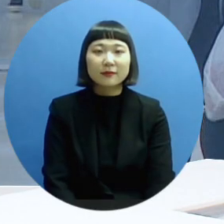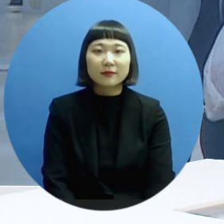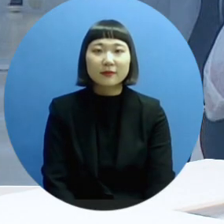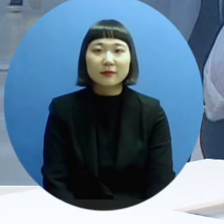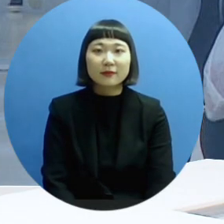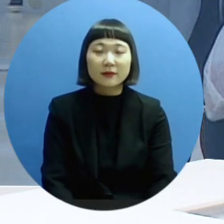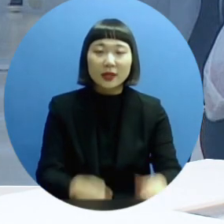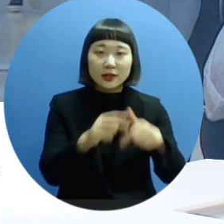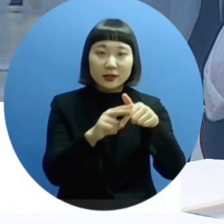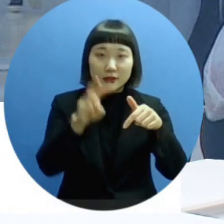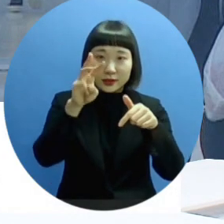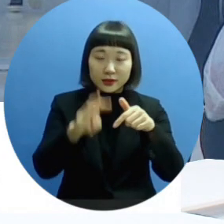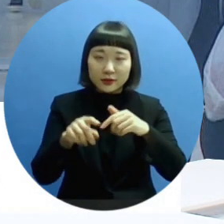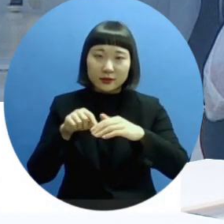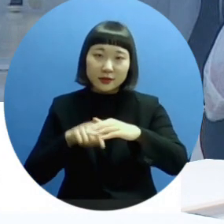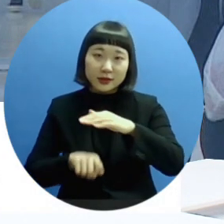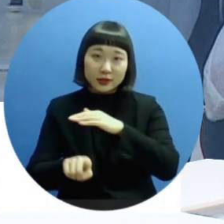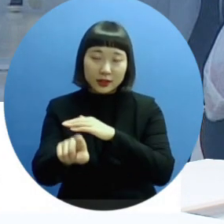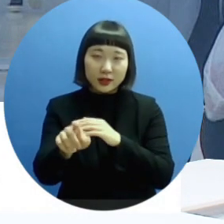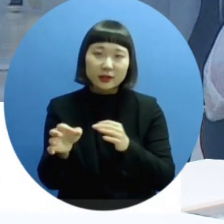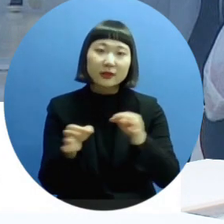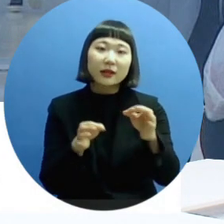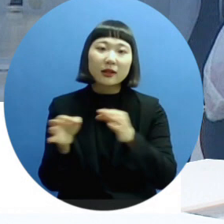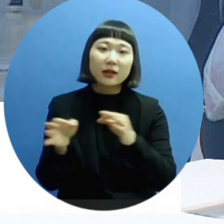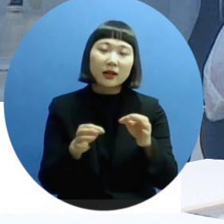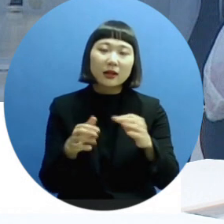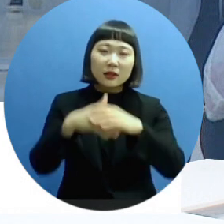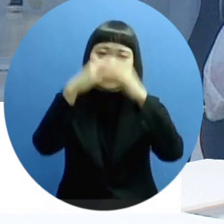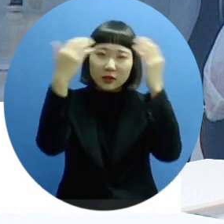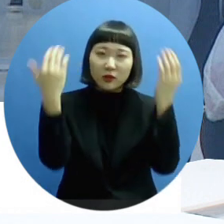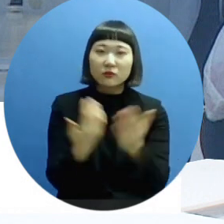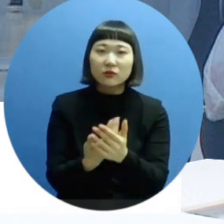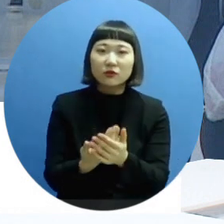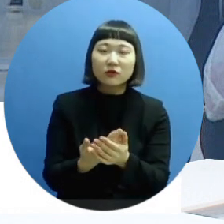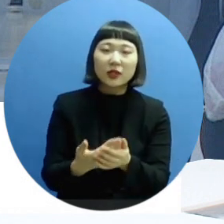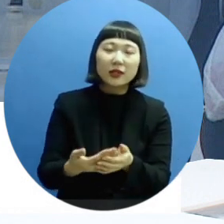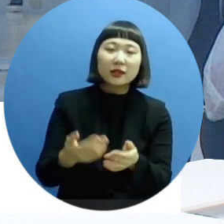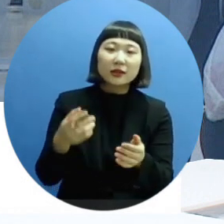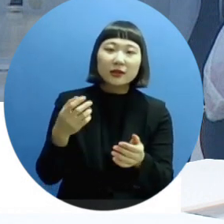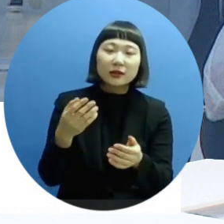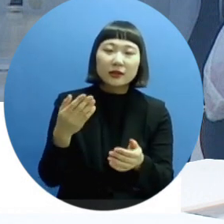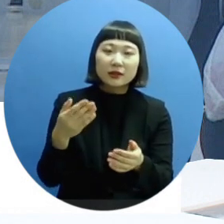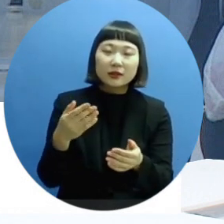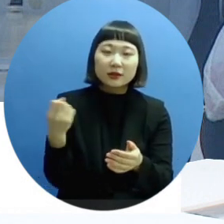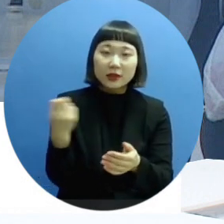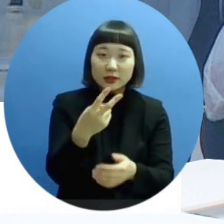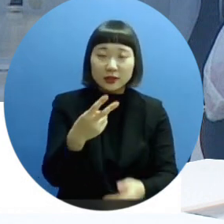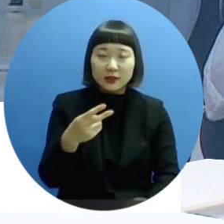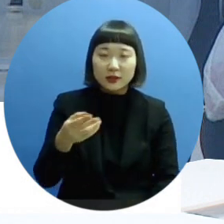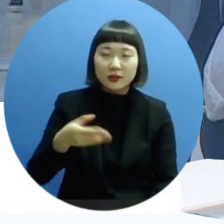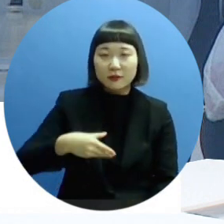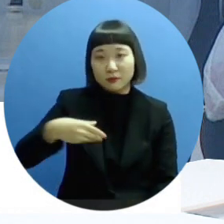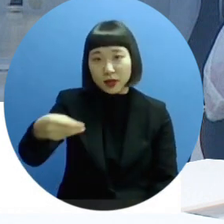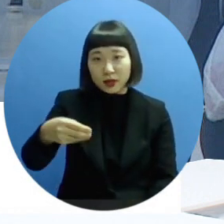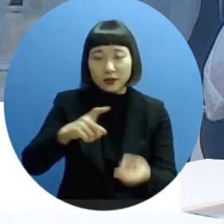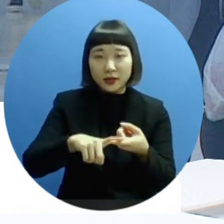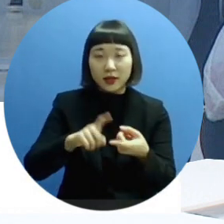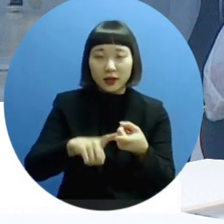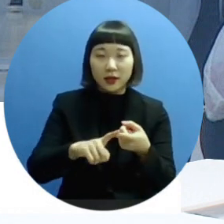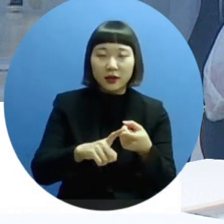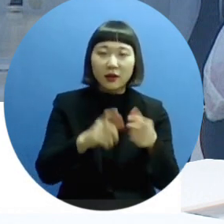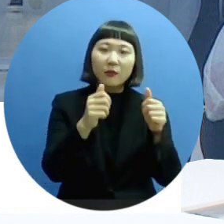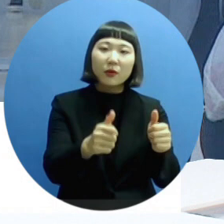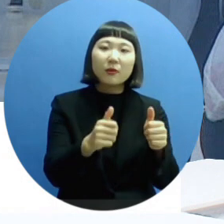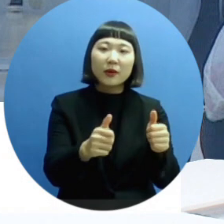인천 지하상가 점포 재임대를 두고 대법원의 불법 판결이 나오면서 지하상가 상인들은 물론 인천시도